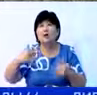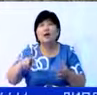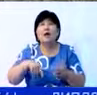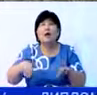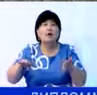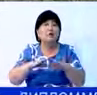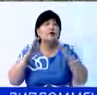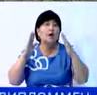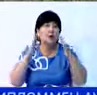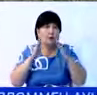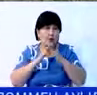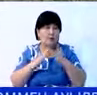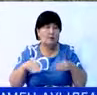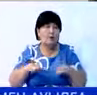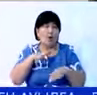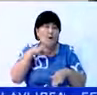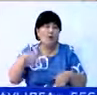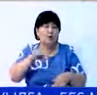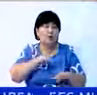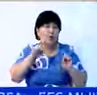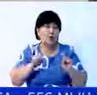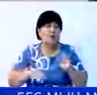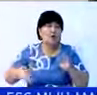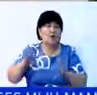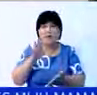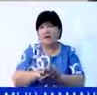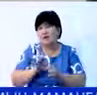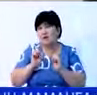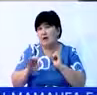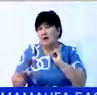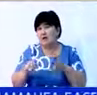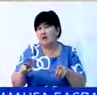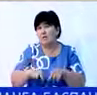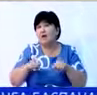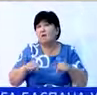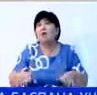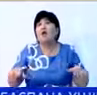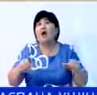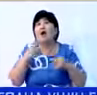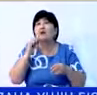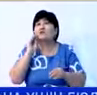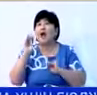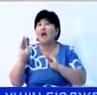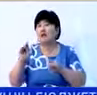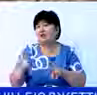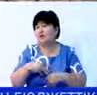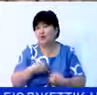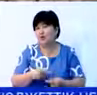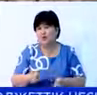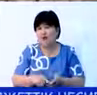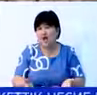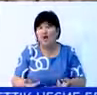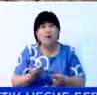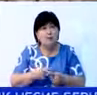ортақ үйіміз емес пе? Алайда көпшілік өздері отырған аумақты ластап, кейін билік қайда қарап отыр деп кінәлайтын өкінішті ақ. Негізі бұл